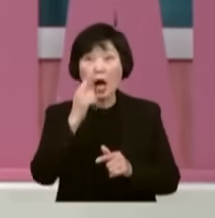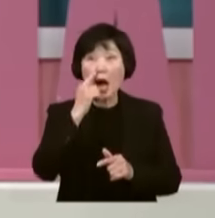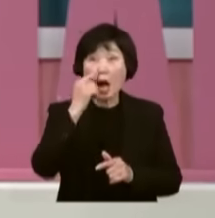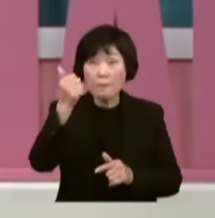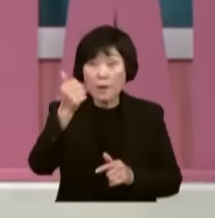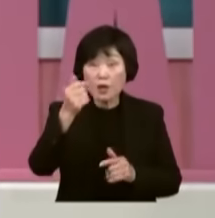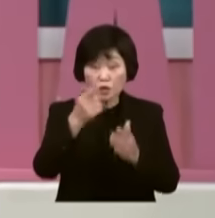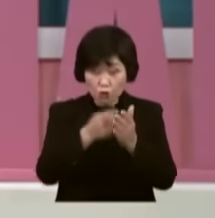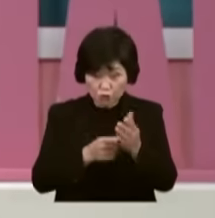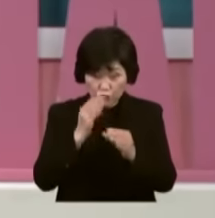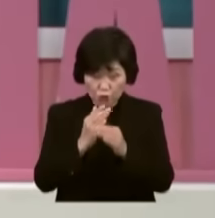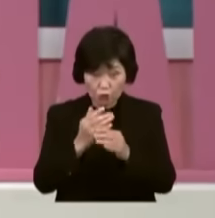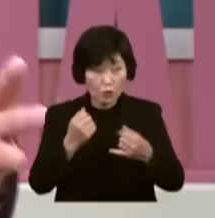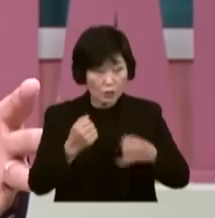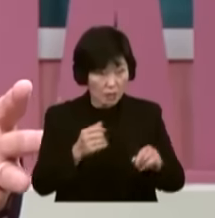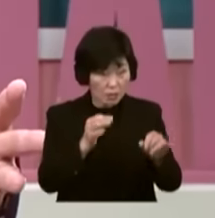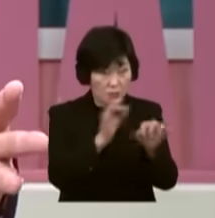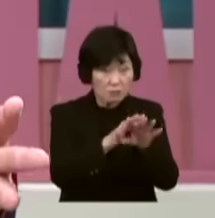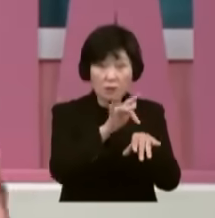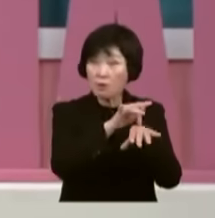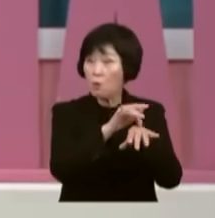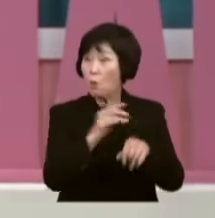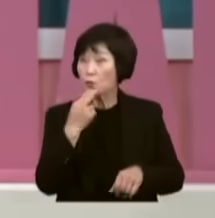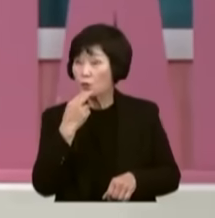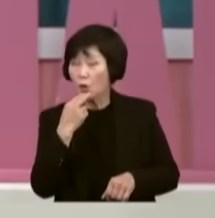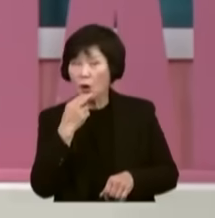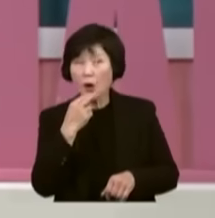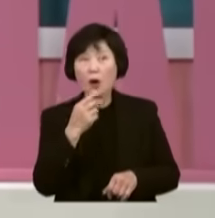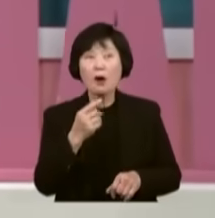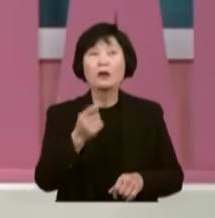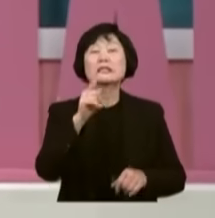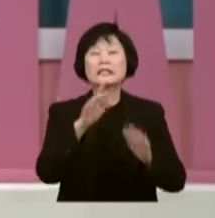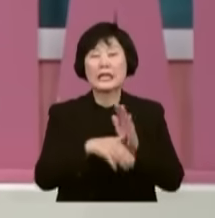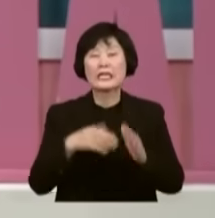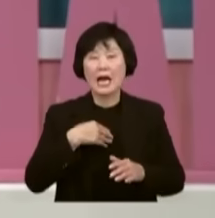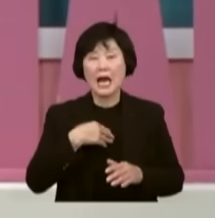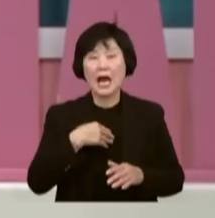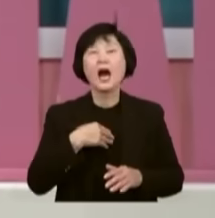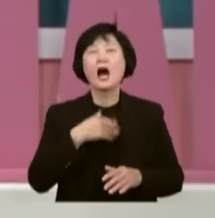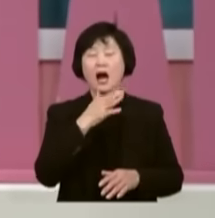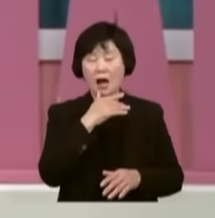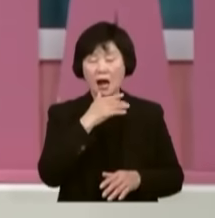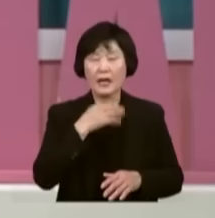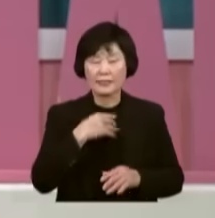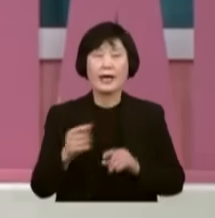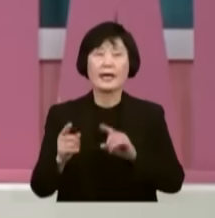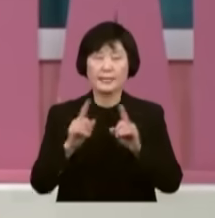수술하고 딸은 없어지고 그러니까 막 얘 찾고 막 난리가 나는데 난 그때 살았구나. 수민이의 기도